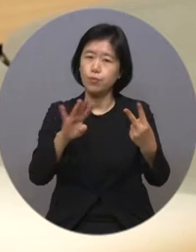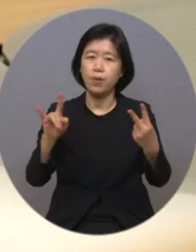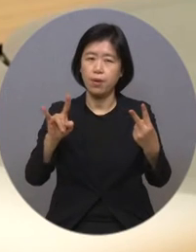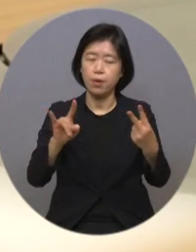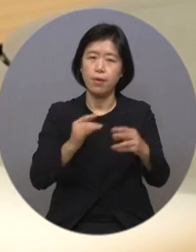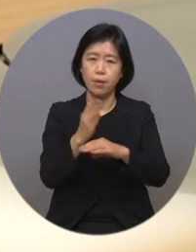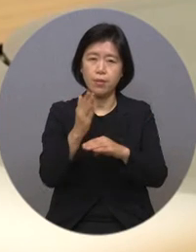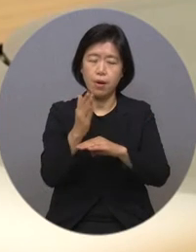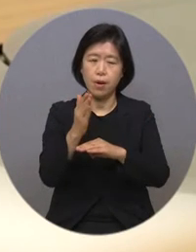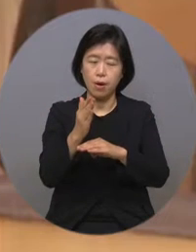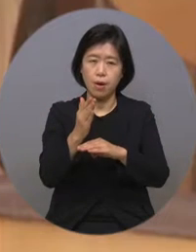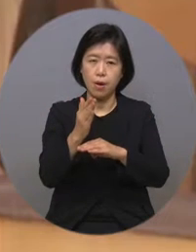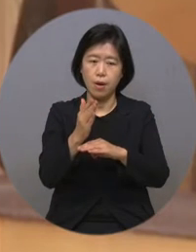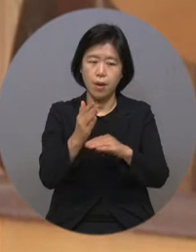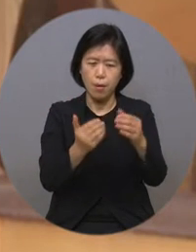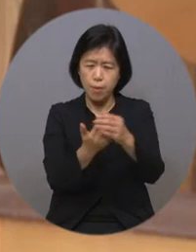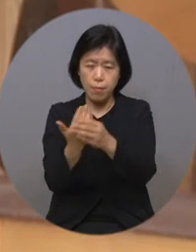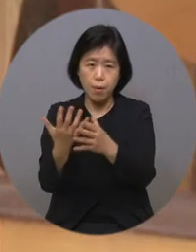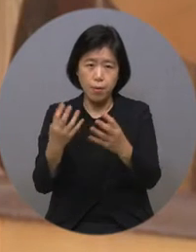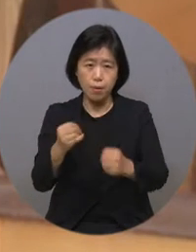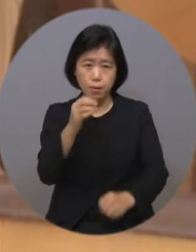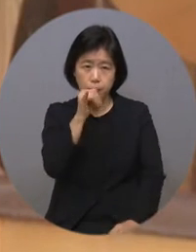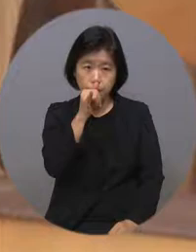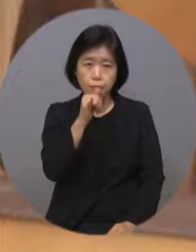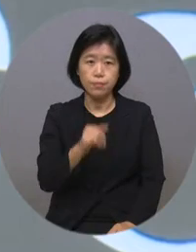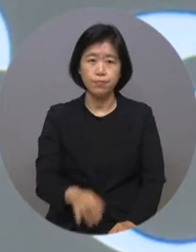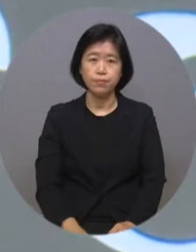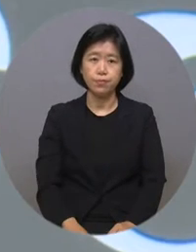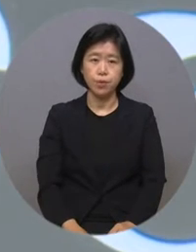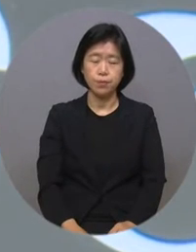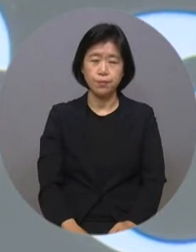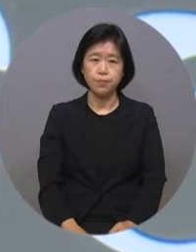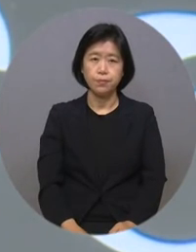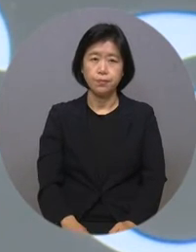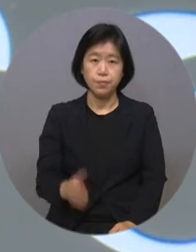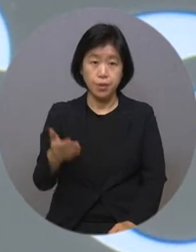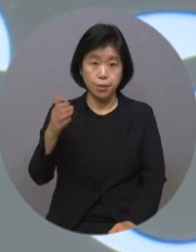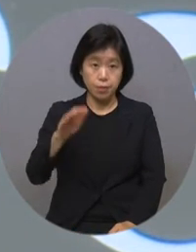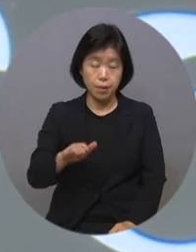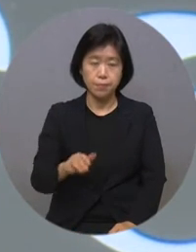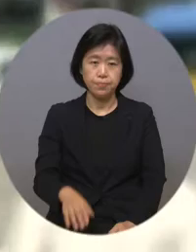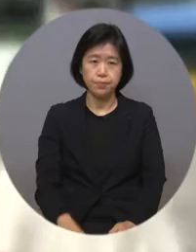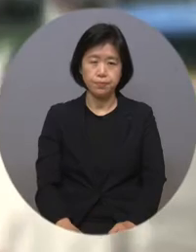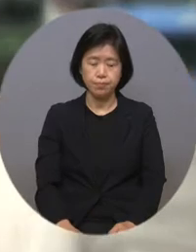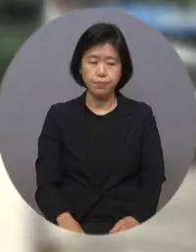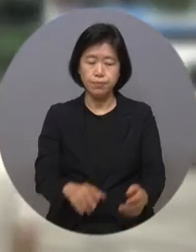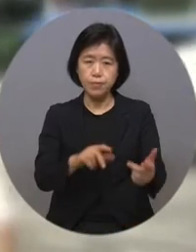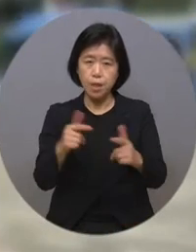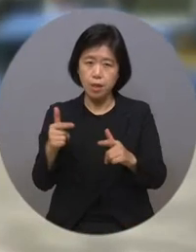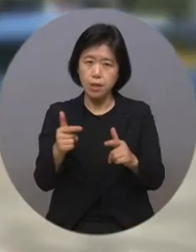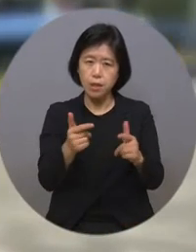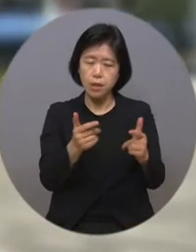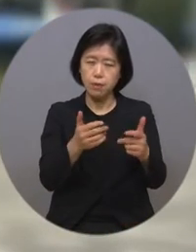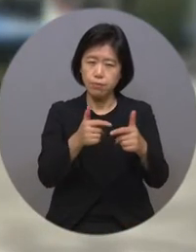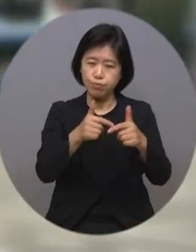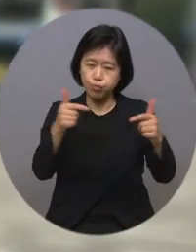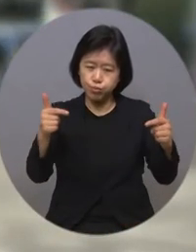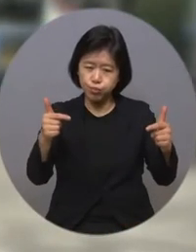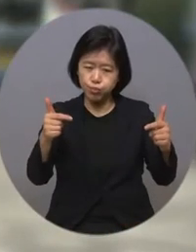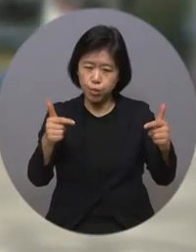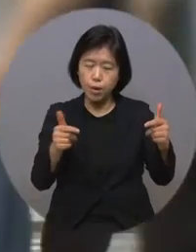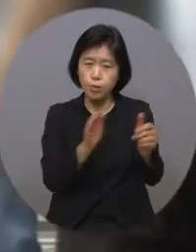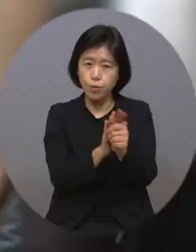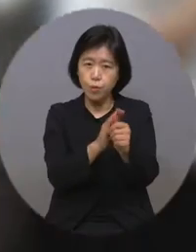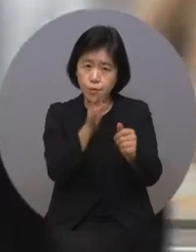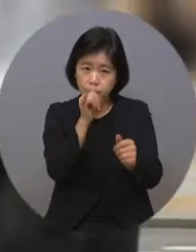지원액도 2.4배에 달하는 재정이 투입됐습니다. 반면 증가 추세만큼 부정수급도 함께 증가하고